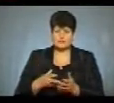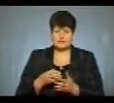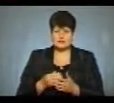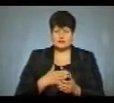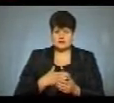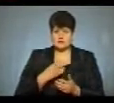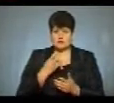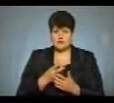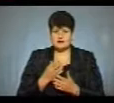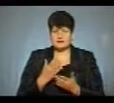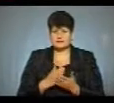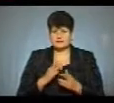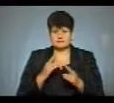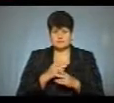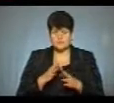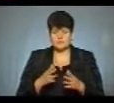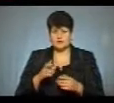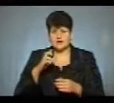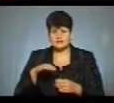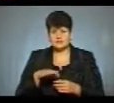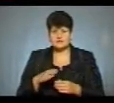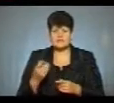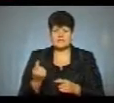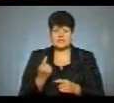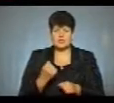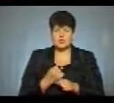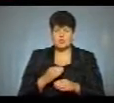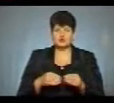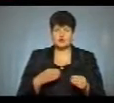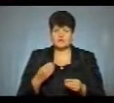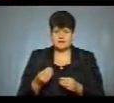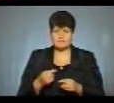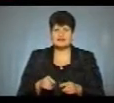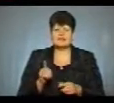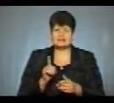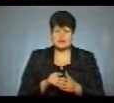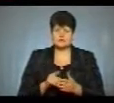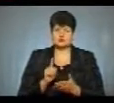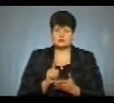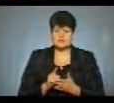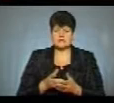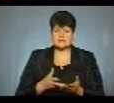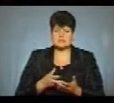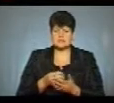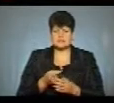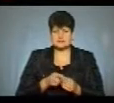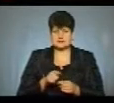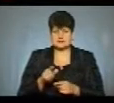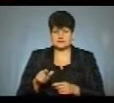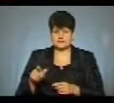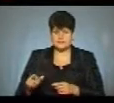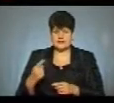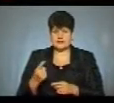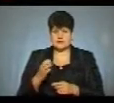є недоцільним, оскільки держава як єдиний їх роботодавець і так зобов'язана сплачувати за цих осіб єдиний